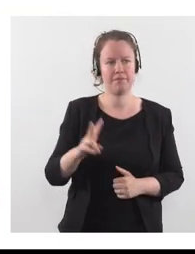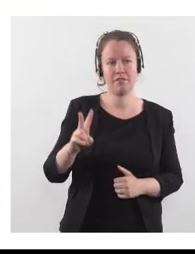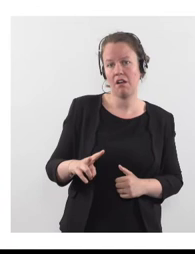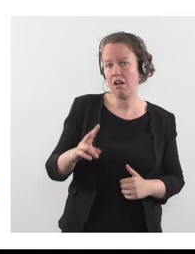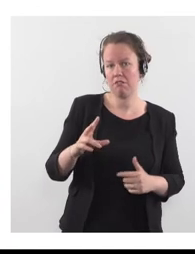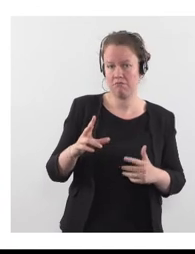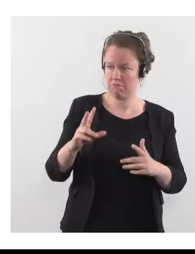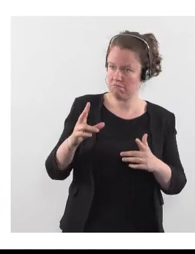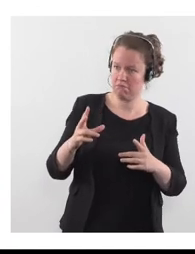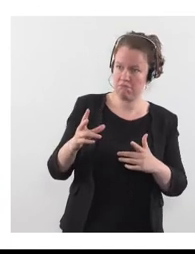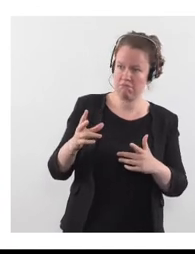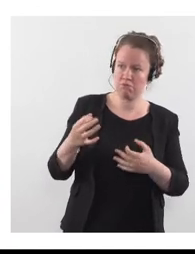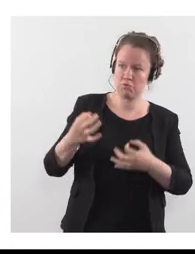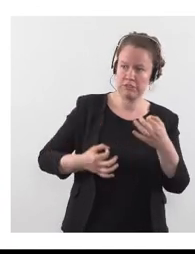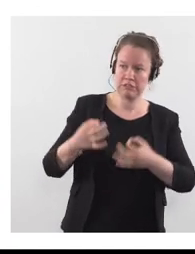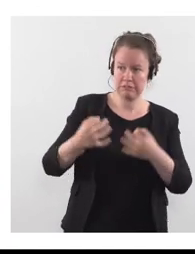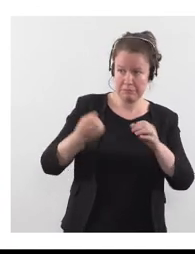que